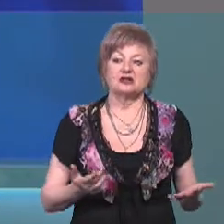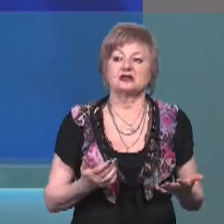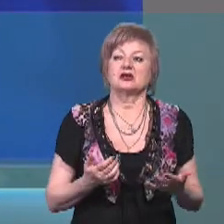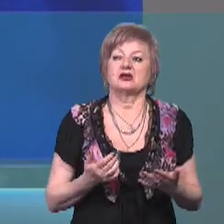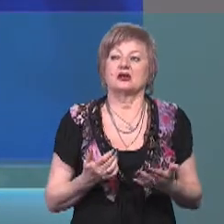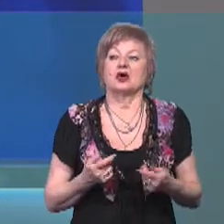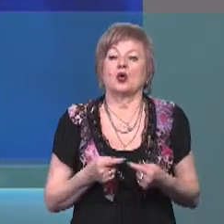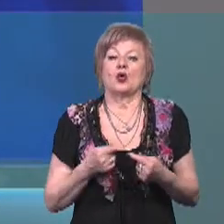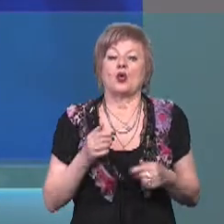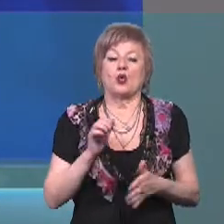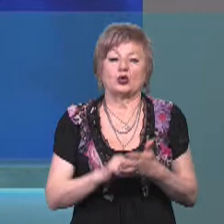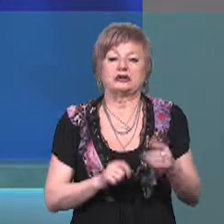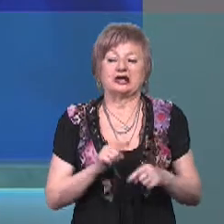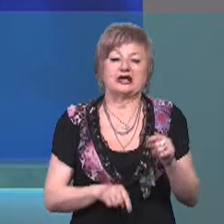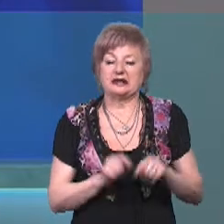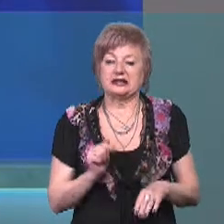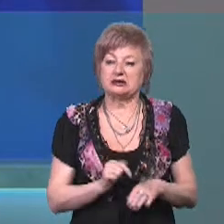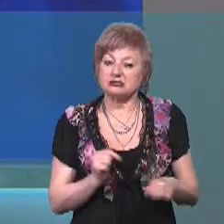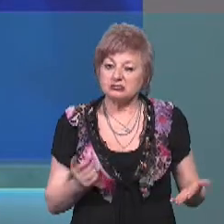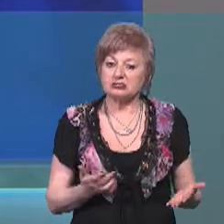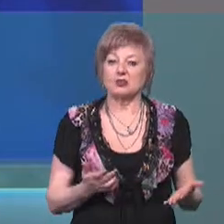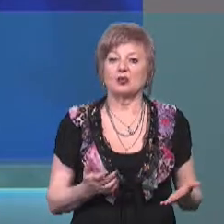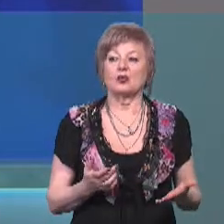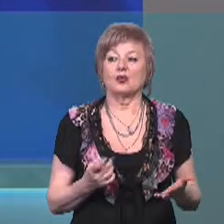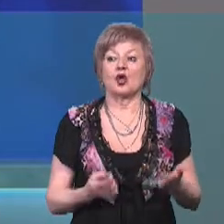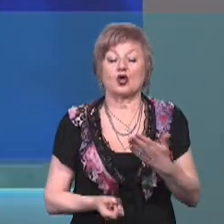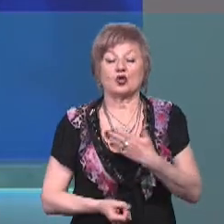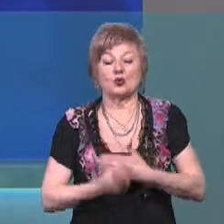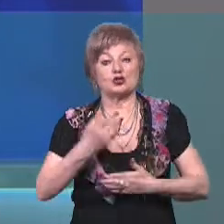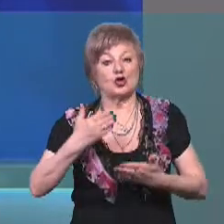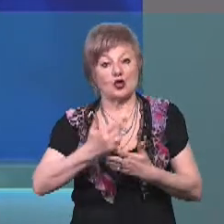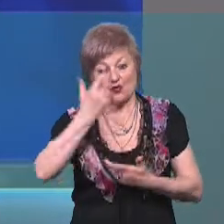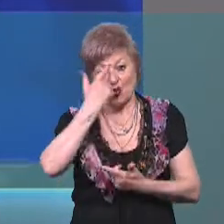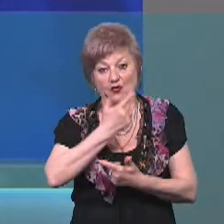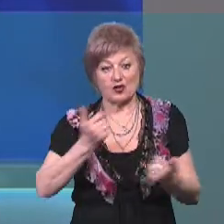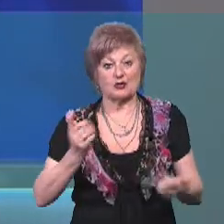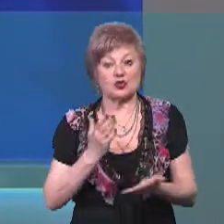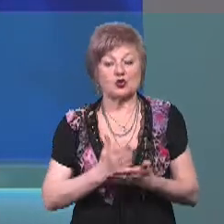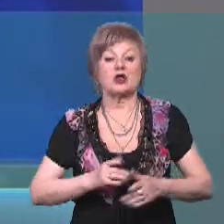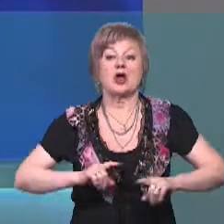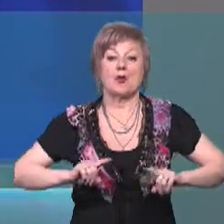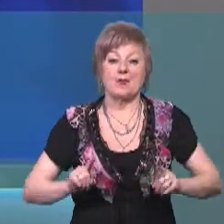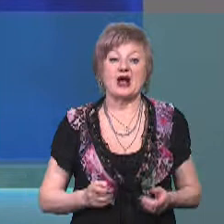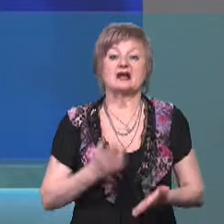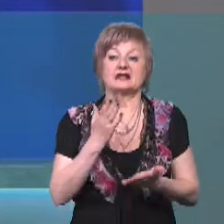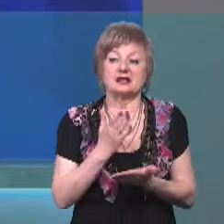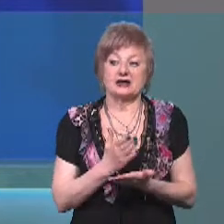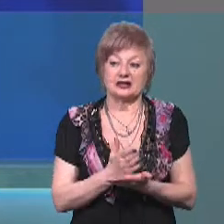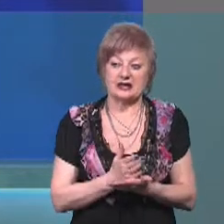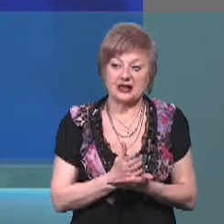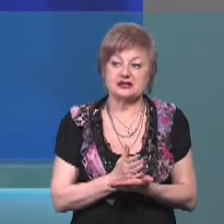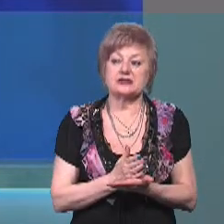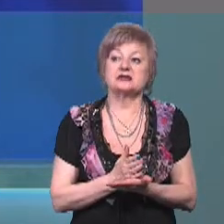від рідних, тому що коли з'являється нова інформація про те, що є полонені, є ув'язнені,